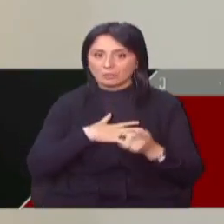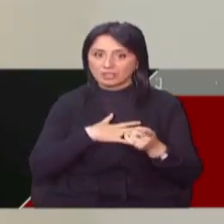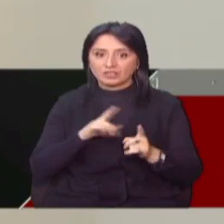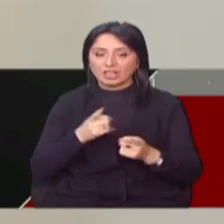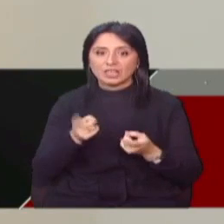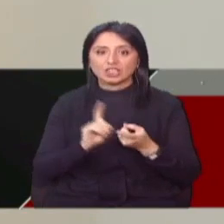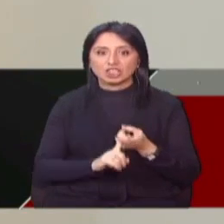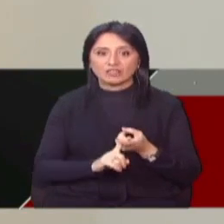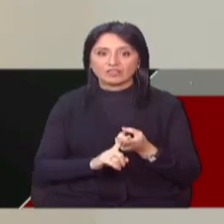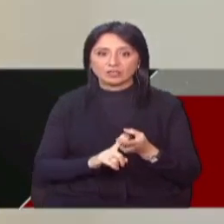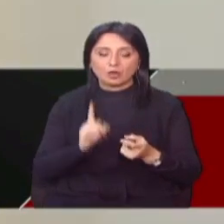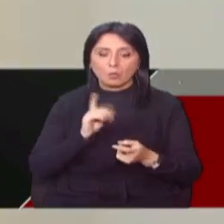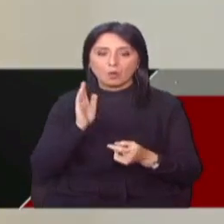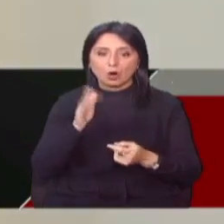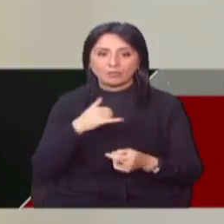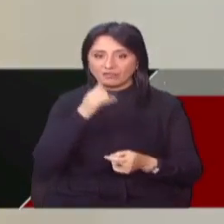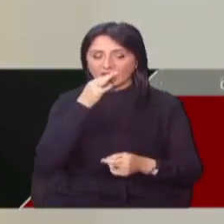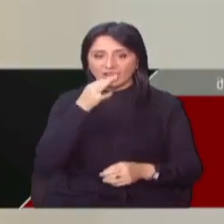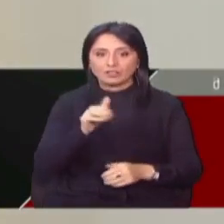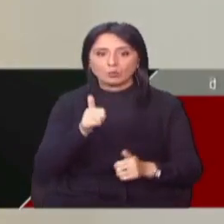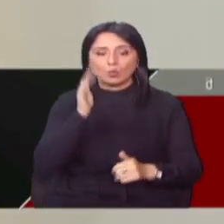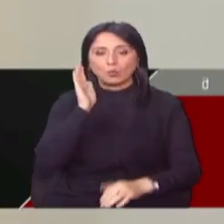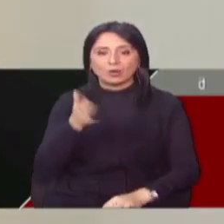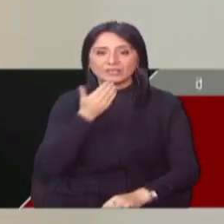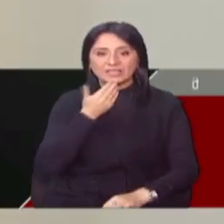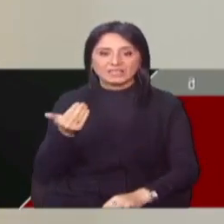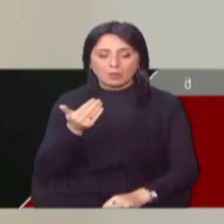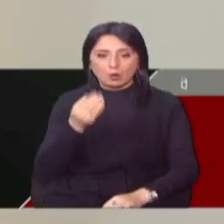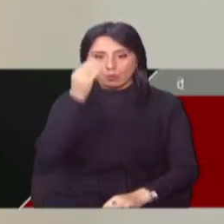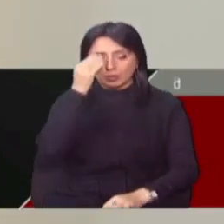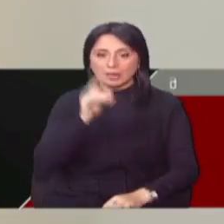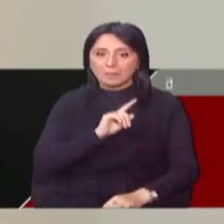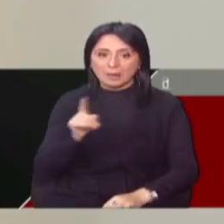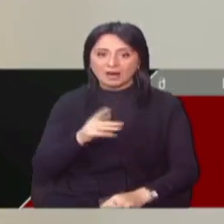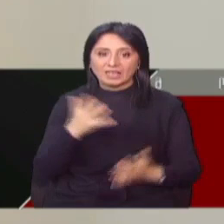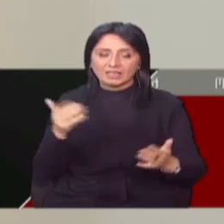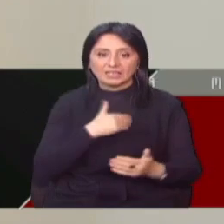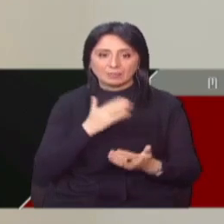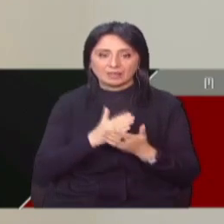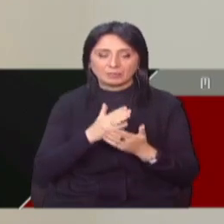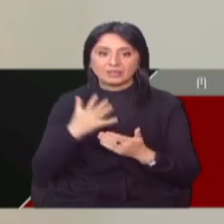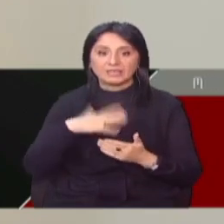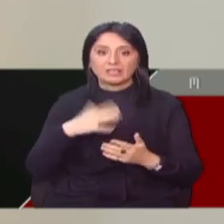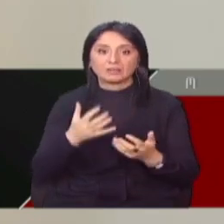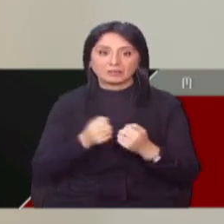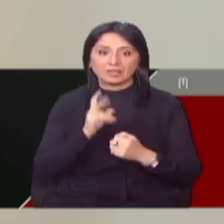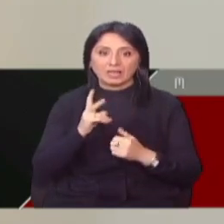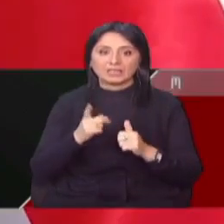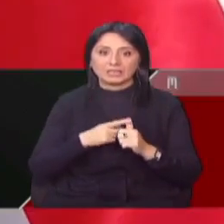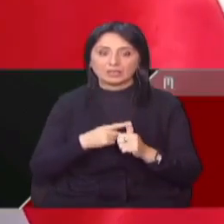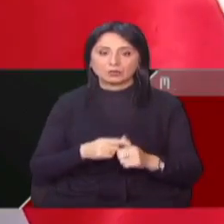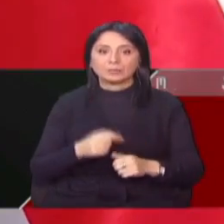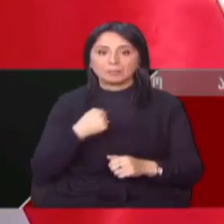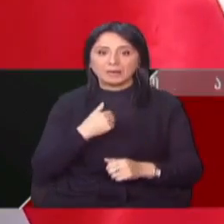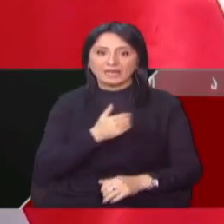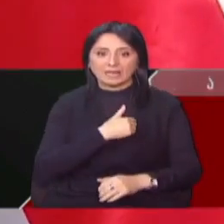La cei care ba molodins meverget cu trogoric nevasabil poziția magram tidi imedi maxrom cartul mirebs garantat status.